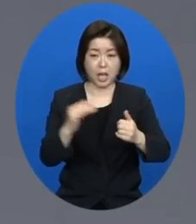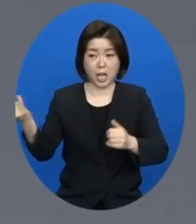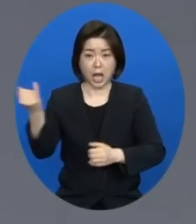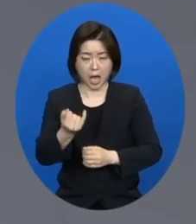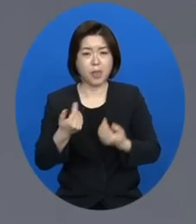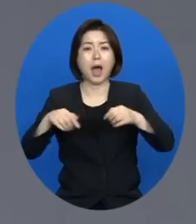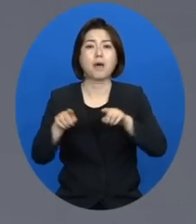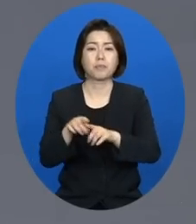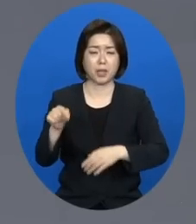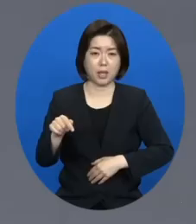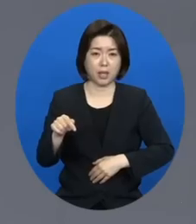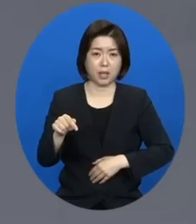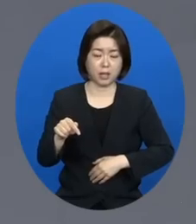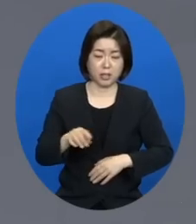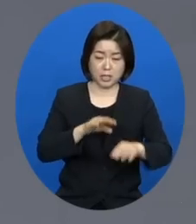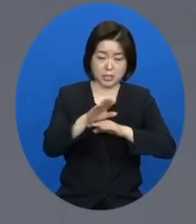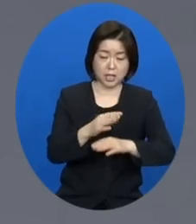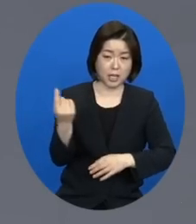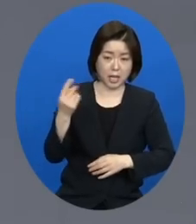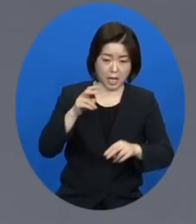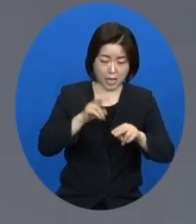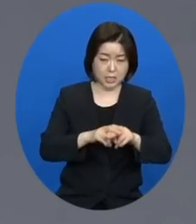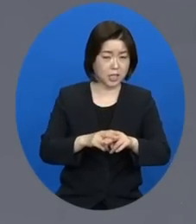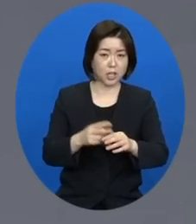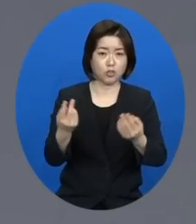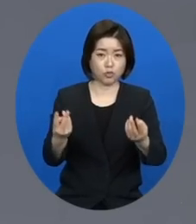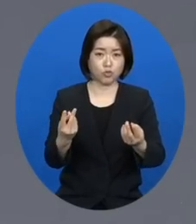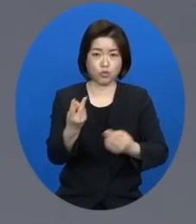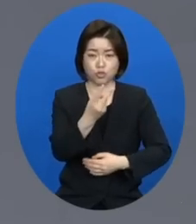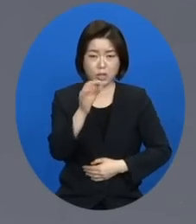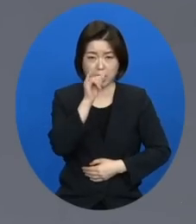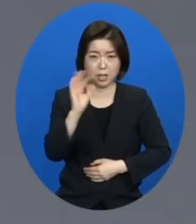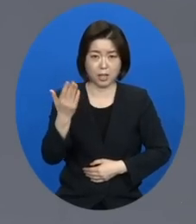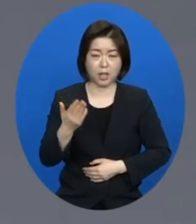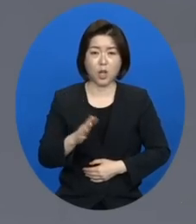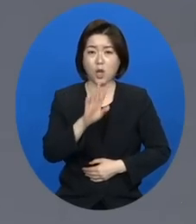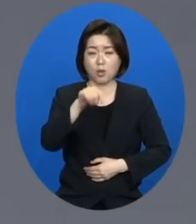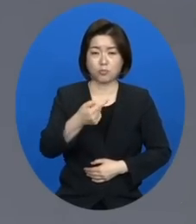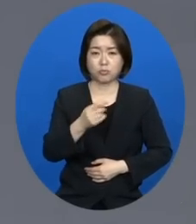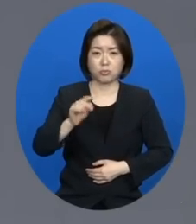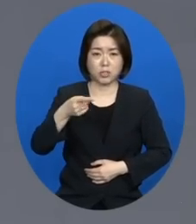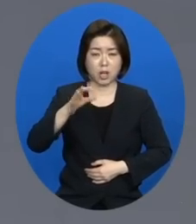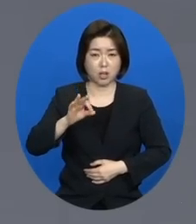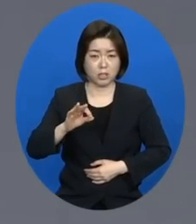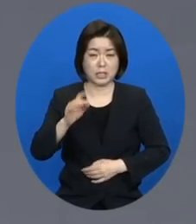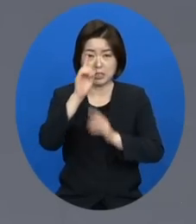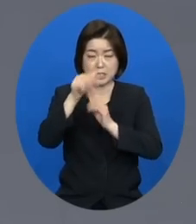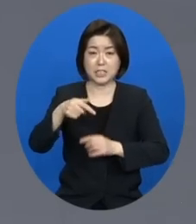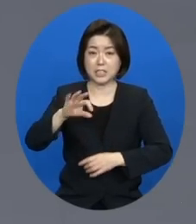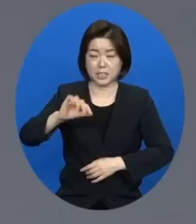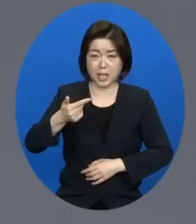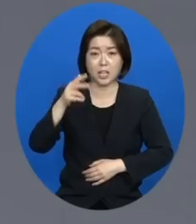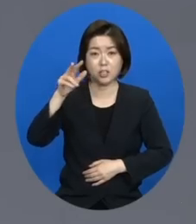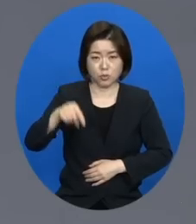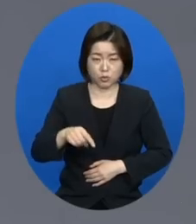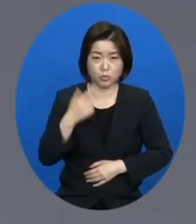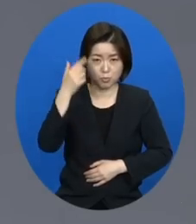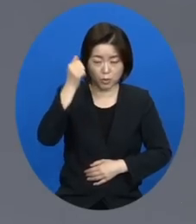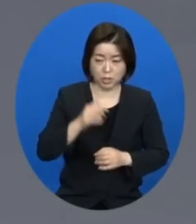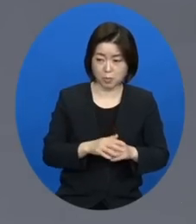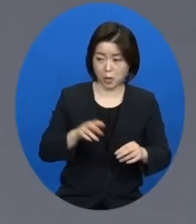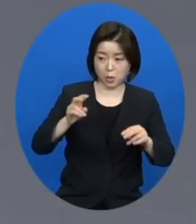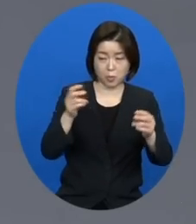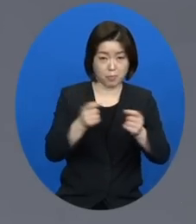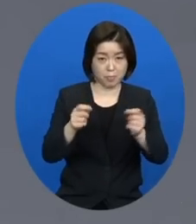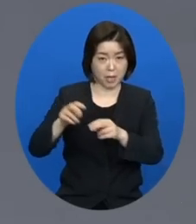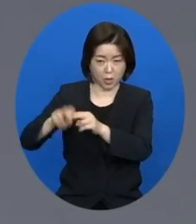차에 둘만 타지 않습니다. 그 옆에 우리 분당우리교 이찬수 목사님 이야기를 들어보니까 자기도 옆에 태우지 않는데,